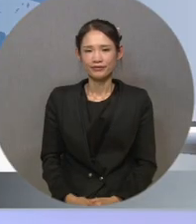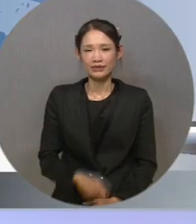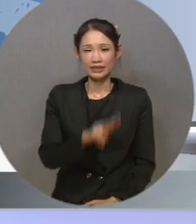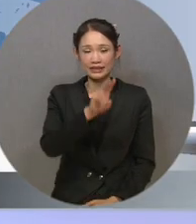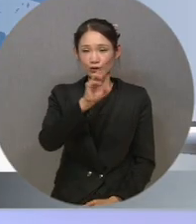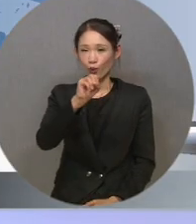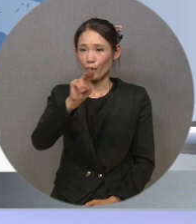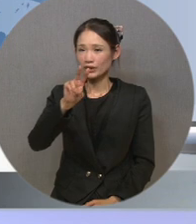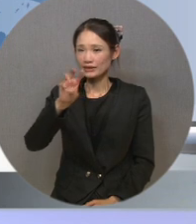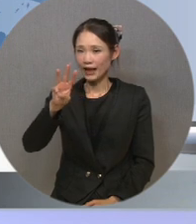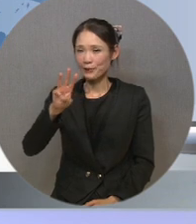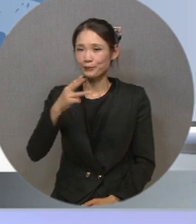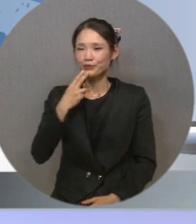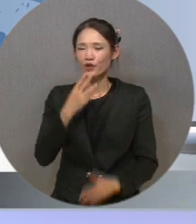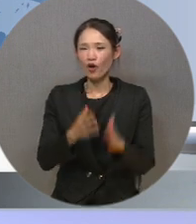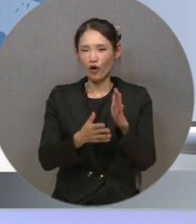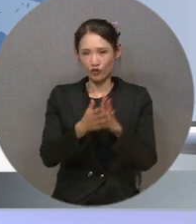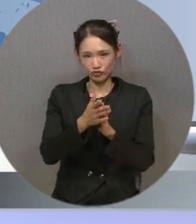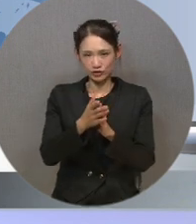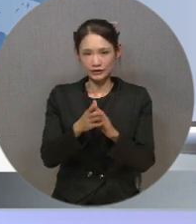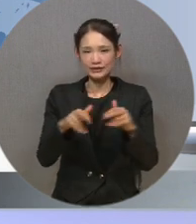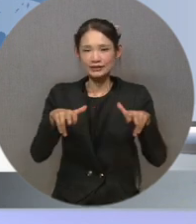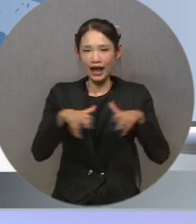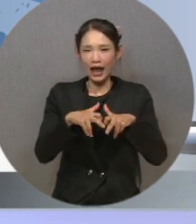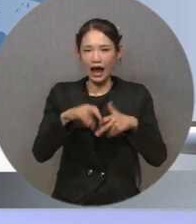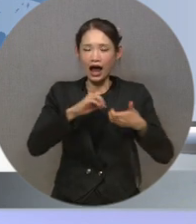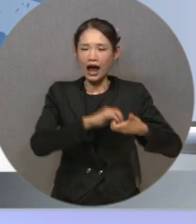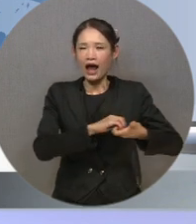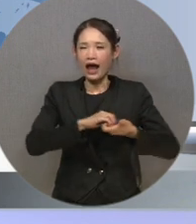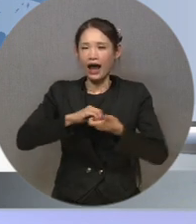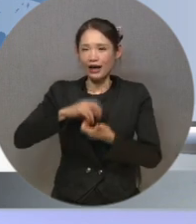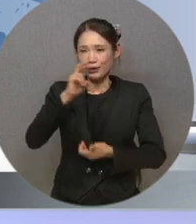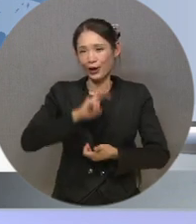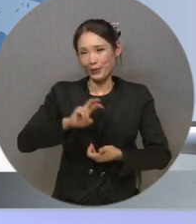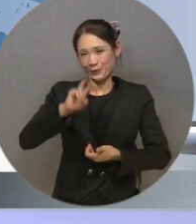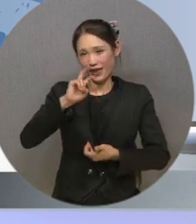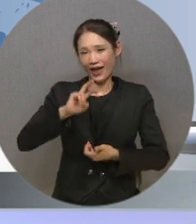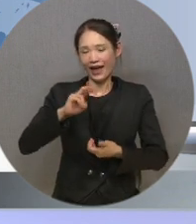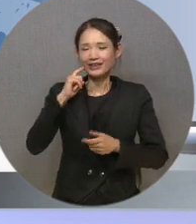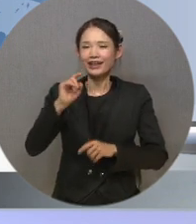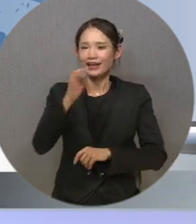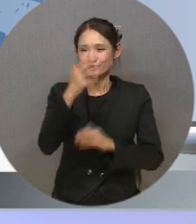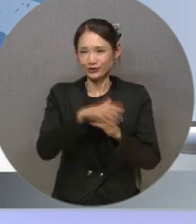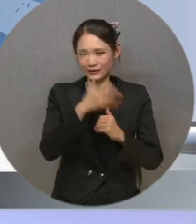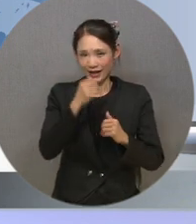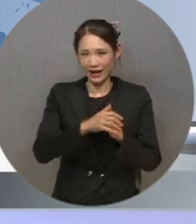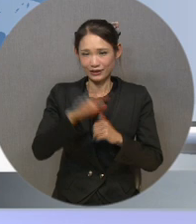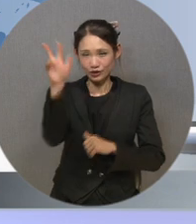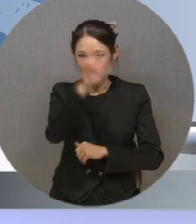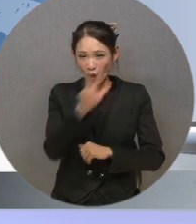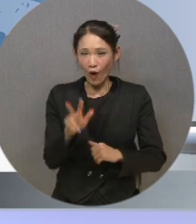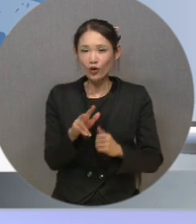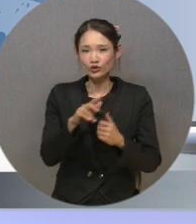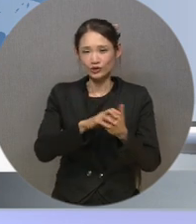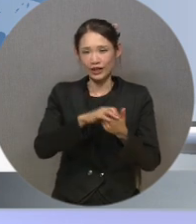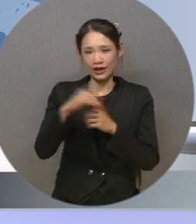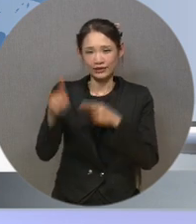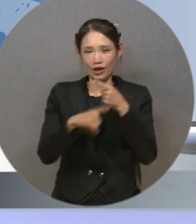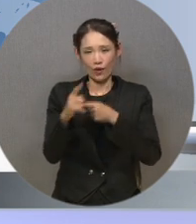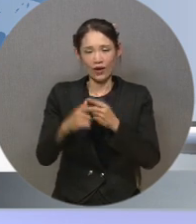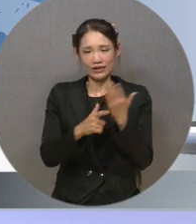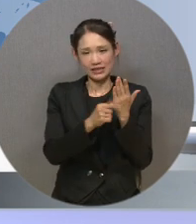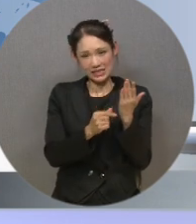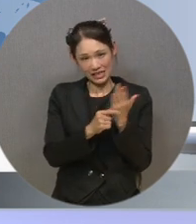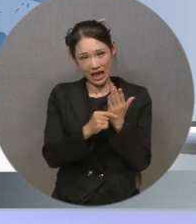2023 서울장애인합창예술제가 열렸습니다. 오는 11월 펼쳐지는 전국장애인합창대회의 본선 티켓을